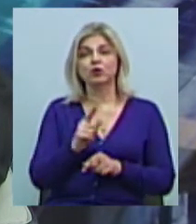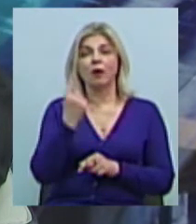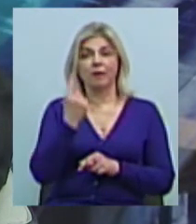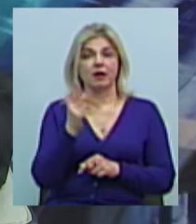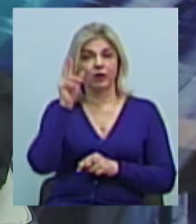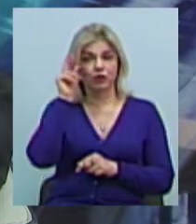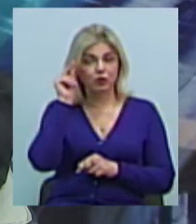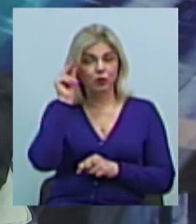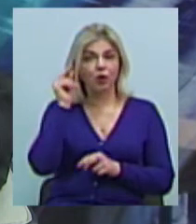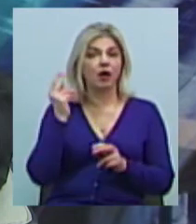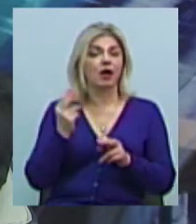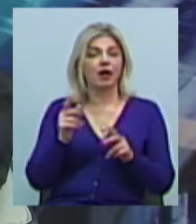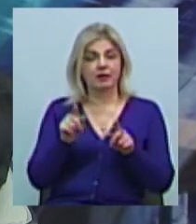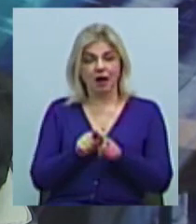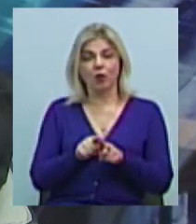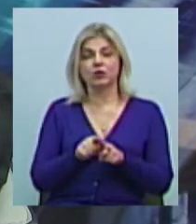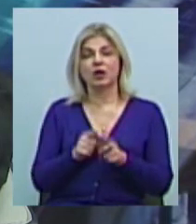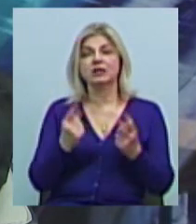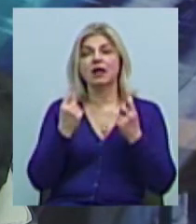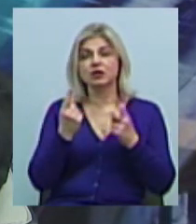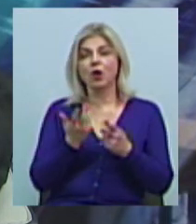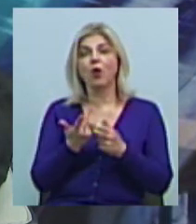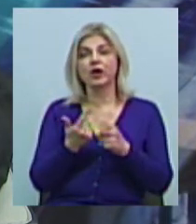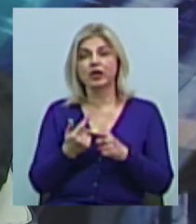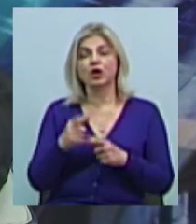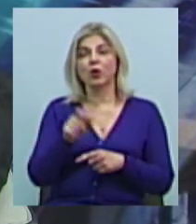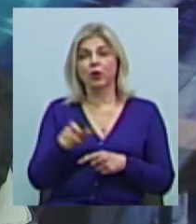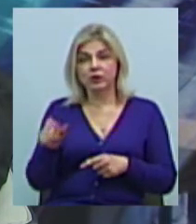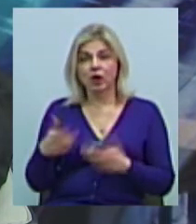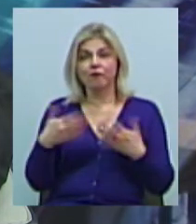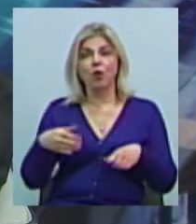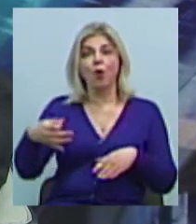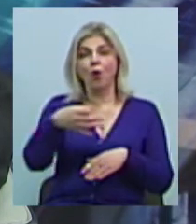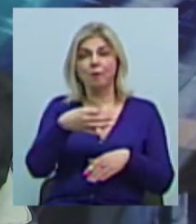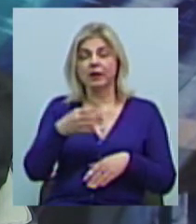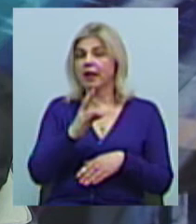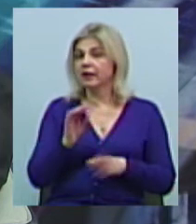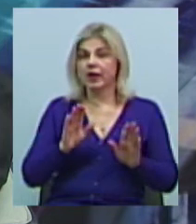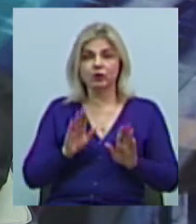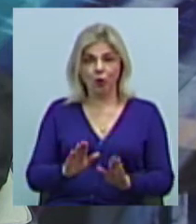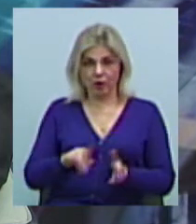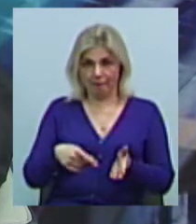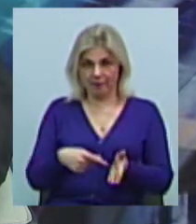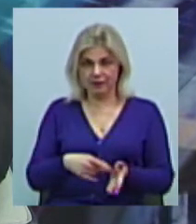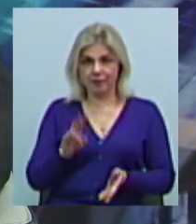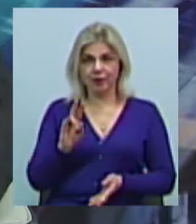число також значна кількість споживачів вже в області, не тільки міста Миколаєва,